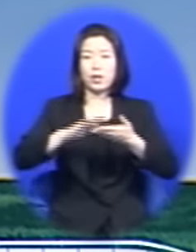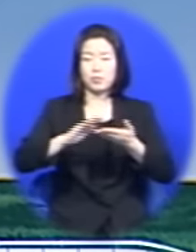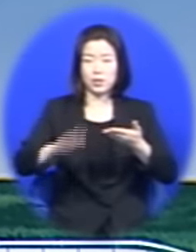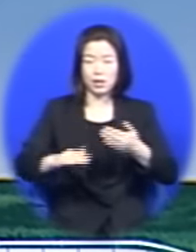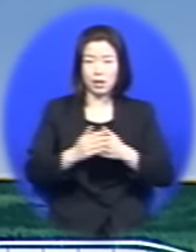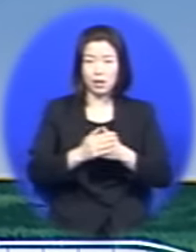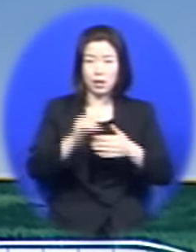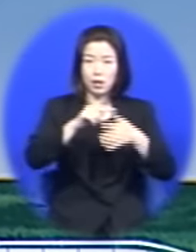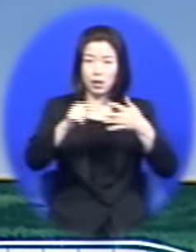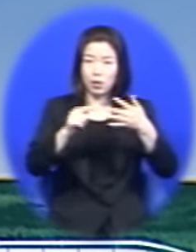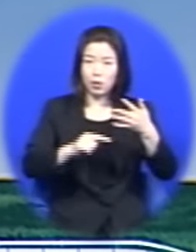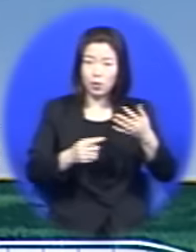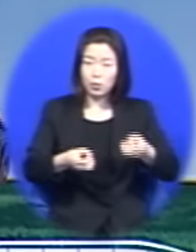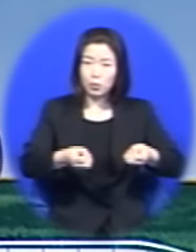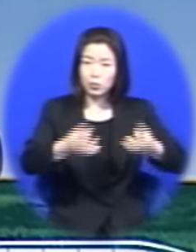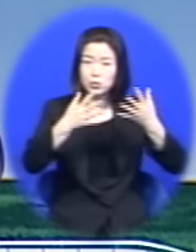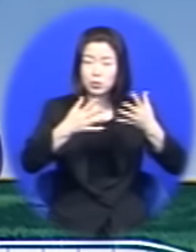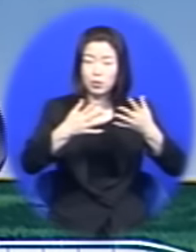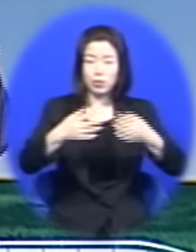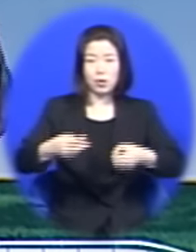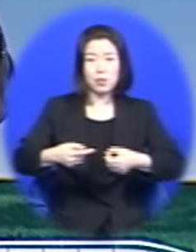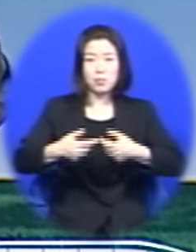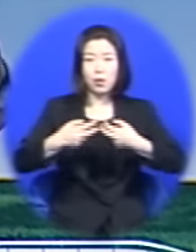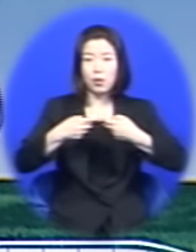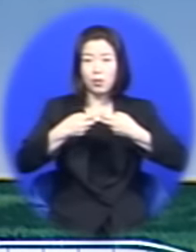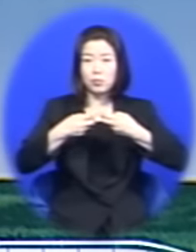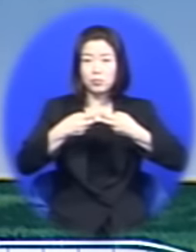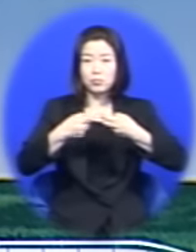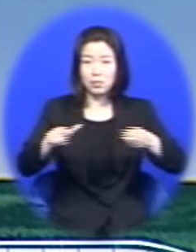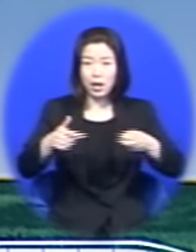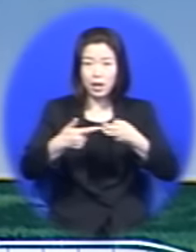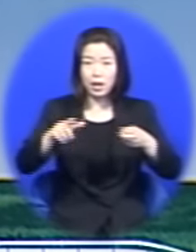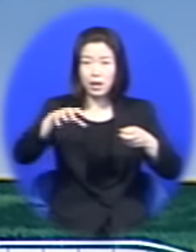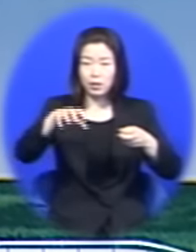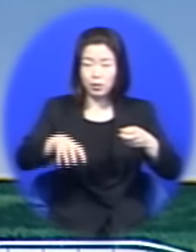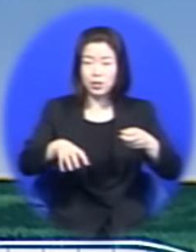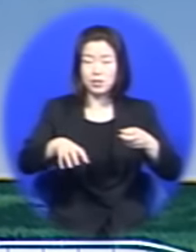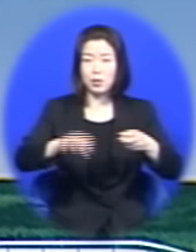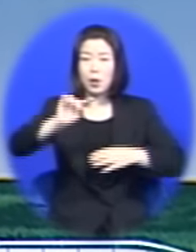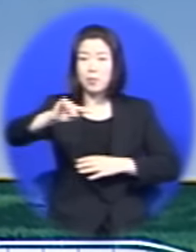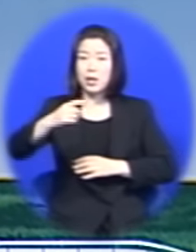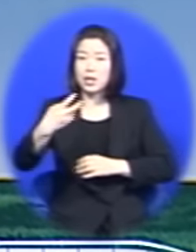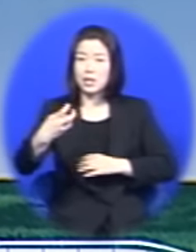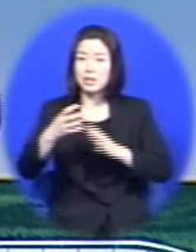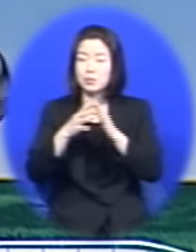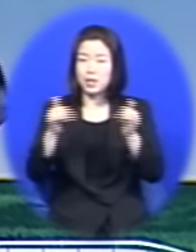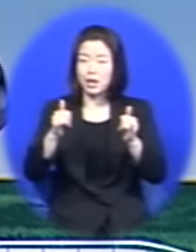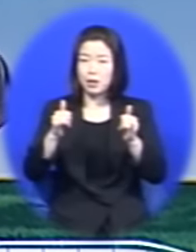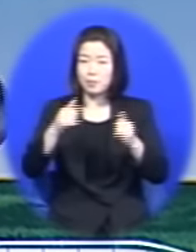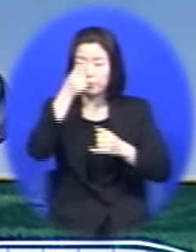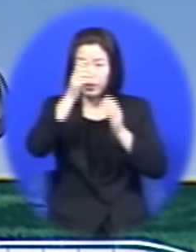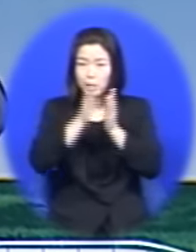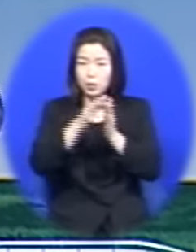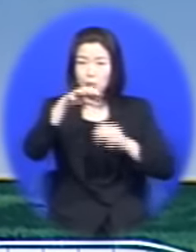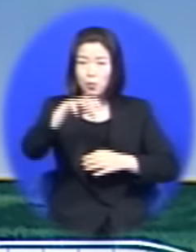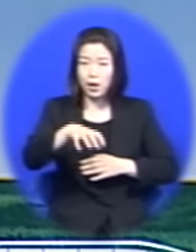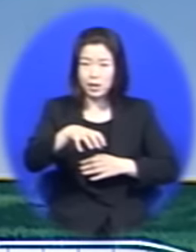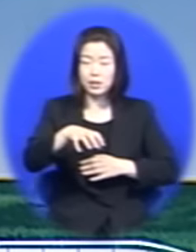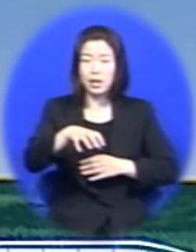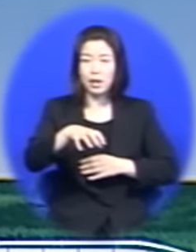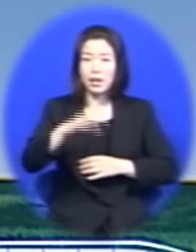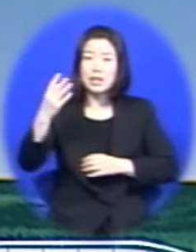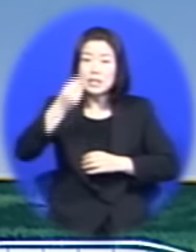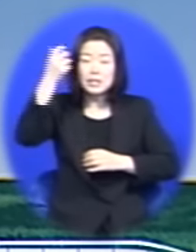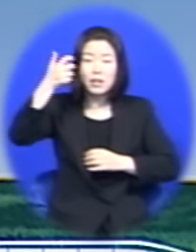오순절 마가다락방에 120문도가 기도할 때 그때 성령이 임했습니다. 그냥 성령이 임한 게 아니고 그